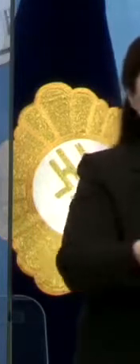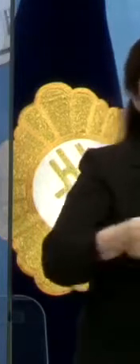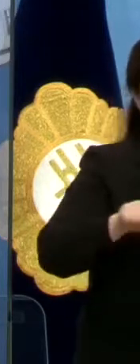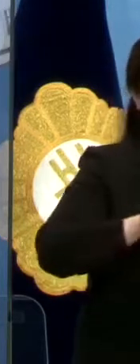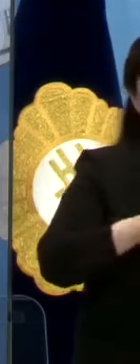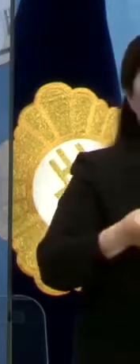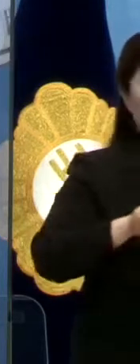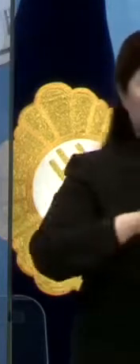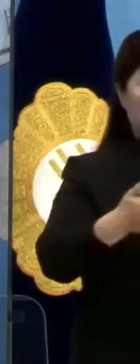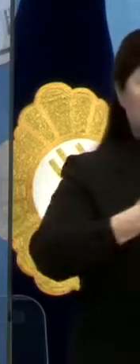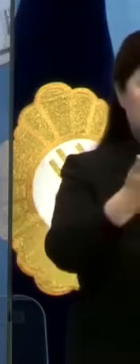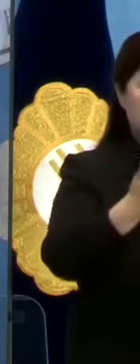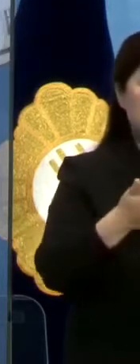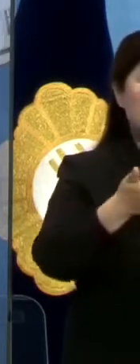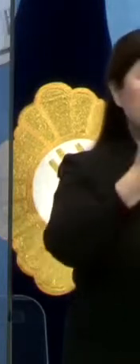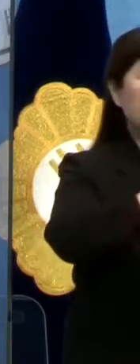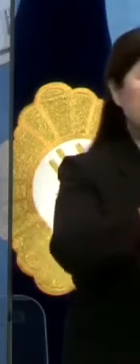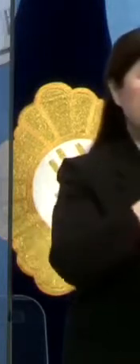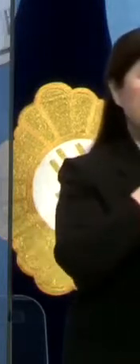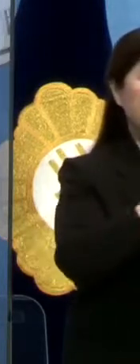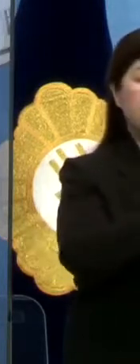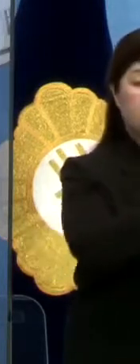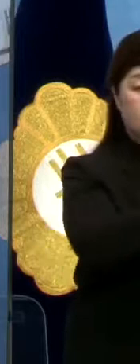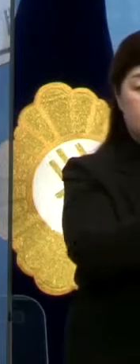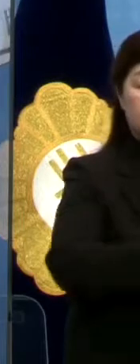의원님께 감사드립니다.